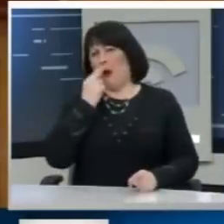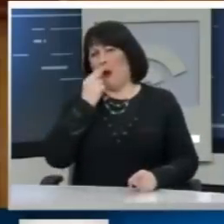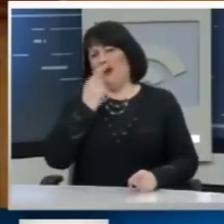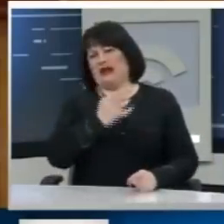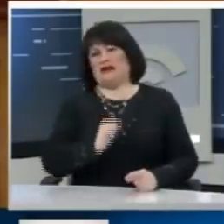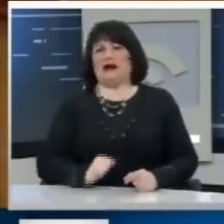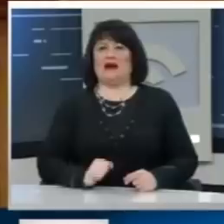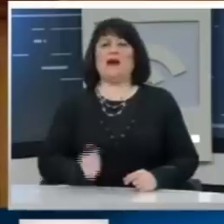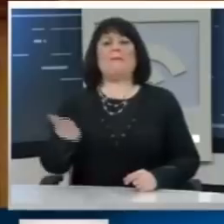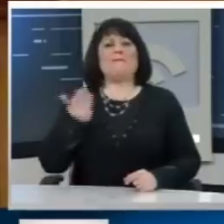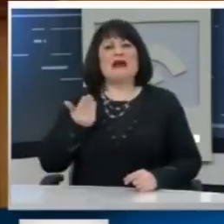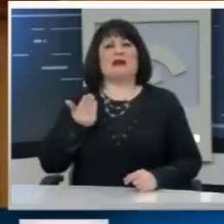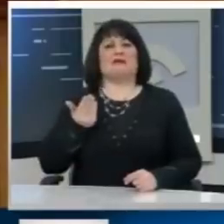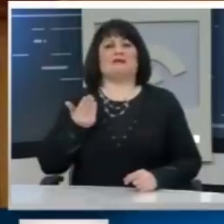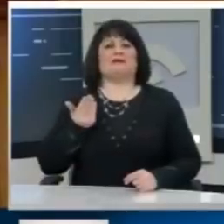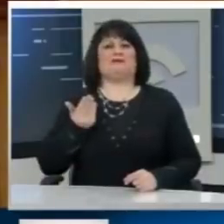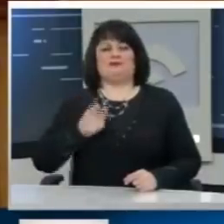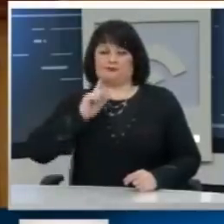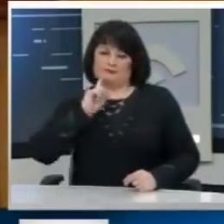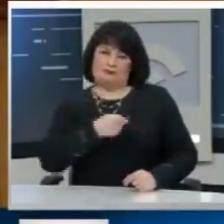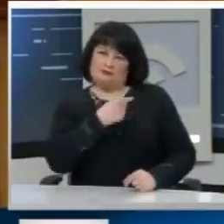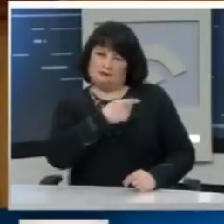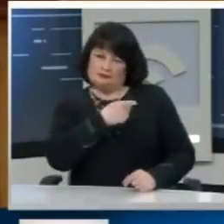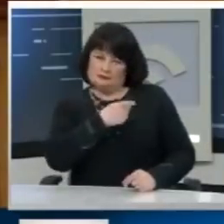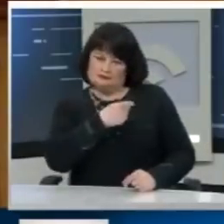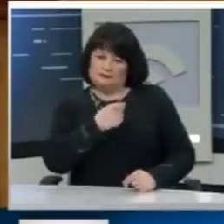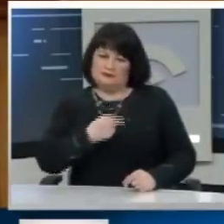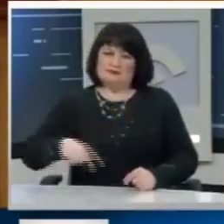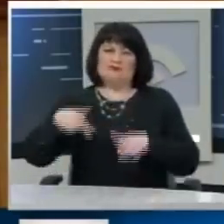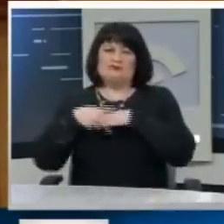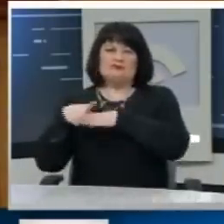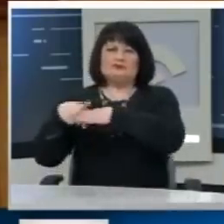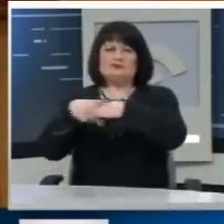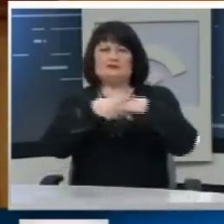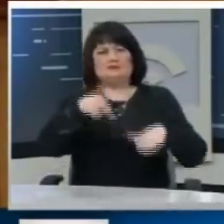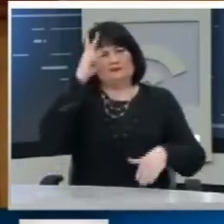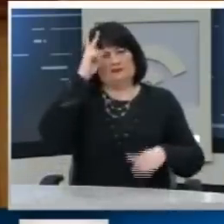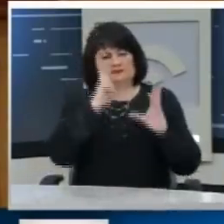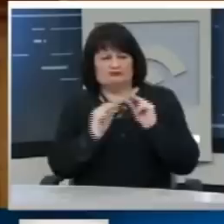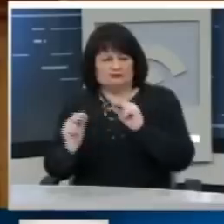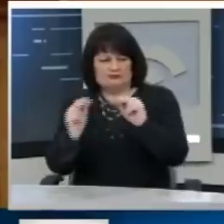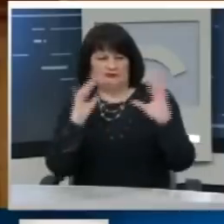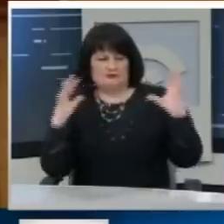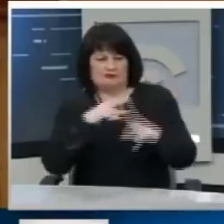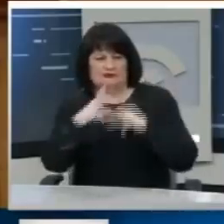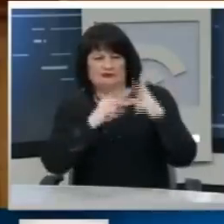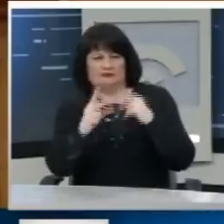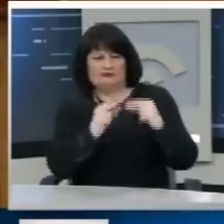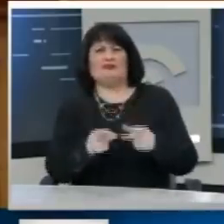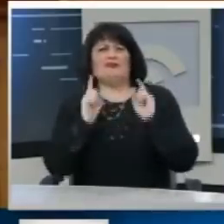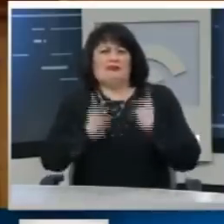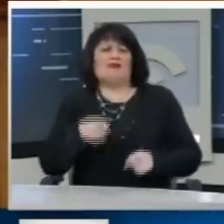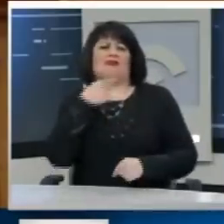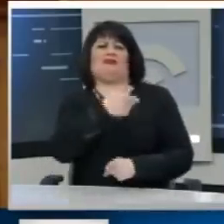να παραδοθεί, πριν να δώσουν την εντολή στο Χίντεμπουργκ, όλων των τραπεζικών ομίλων της Γερμανίας. Και αποφάσισαν Χίτλερ.